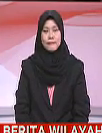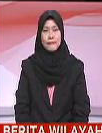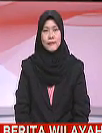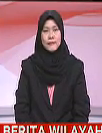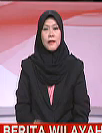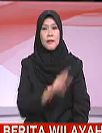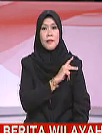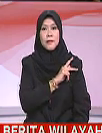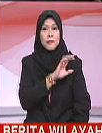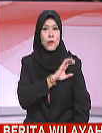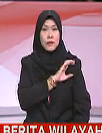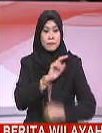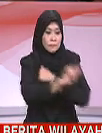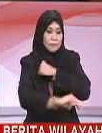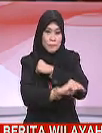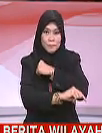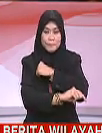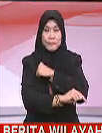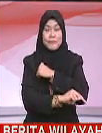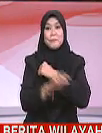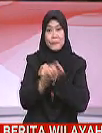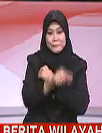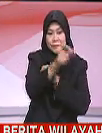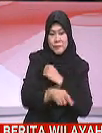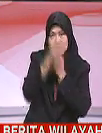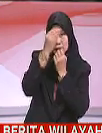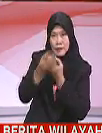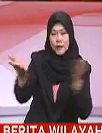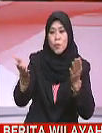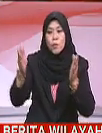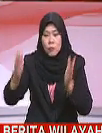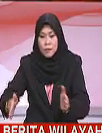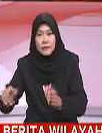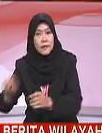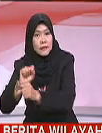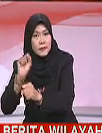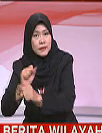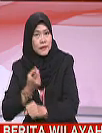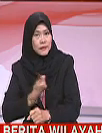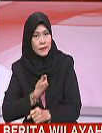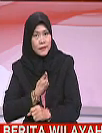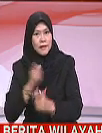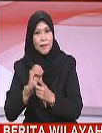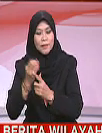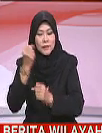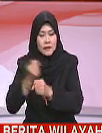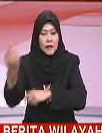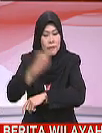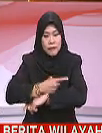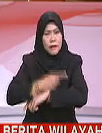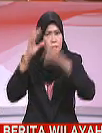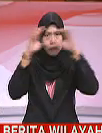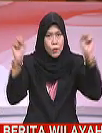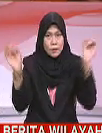Ketua Polis Negeri Dato' Syafiein Mamat memaklumkan penduduk di Kelantan yang bekerja sendiri atau pekerja harian tiada